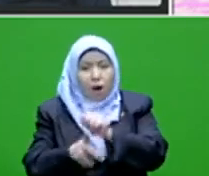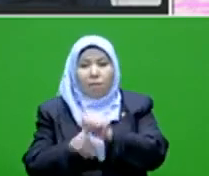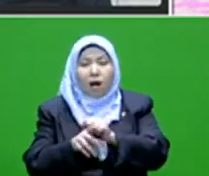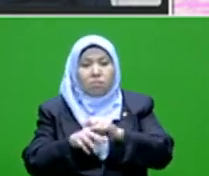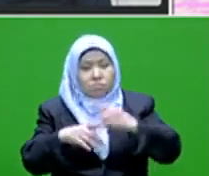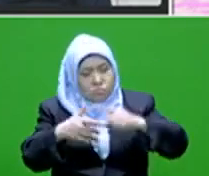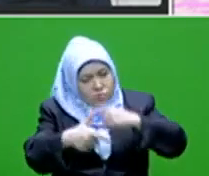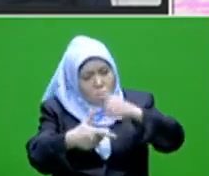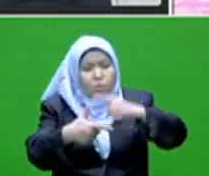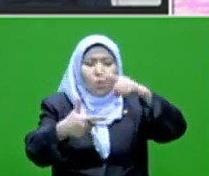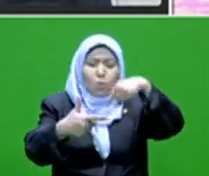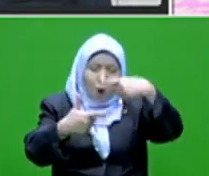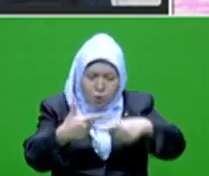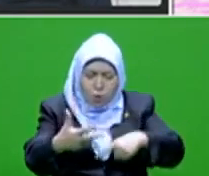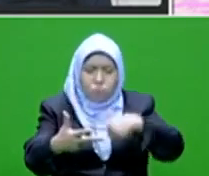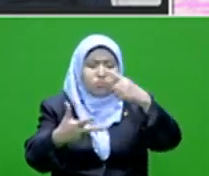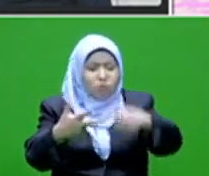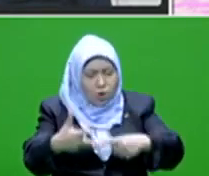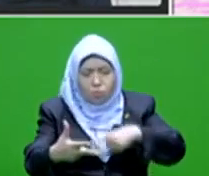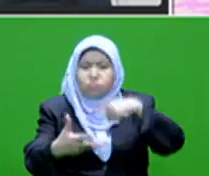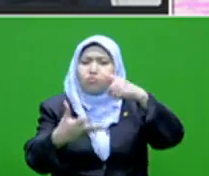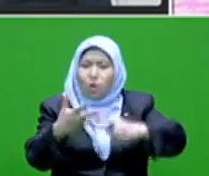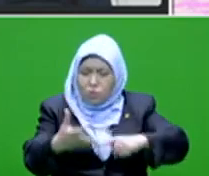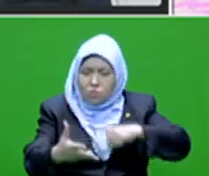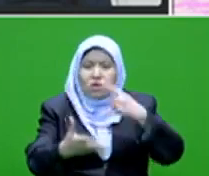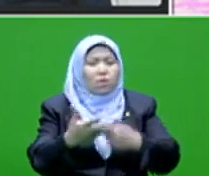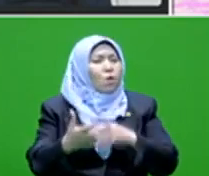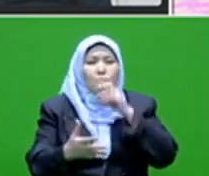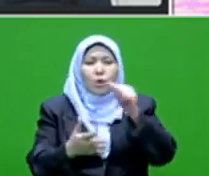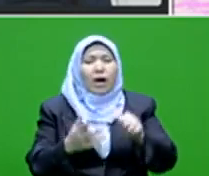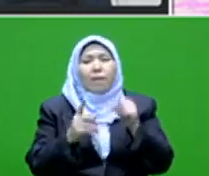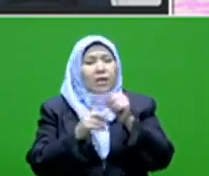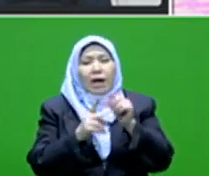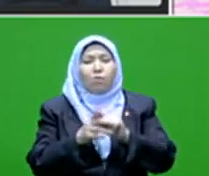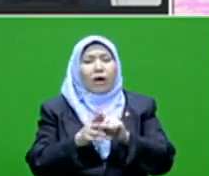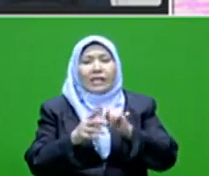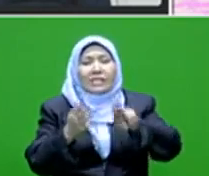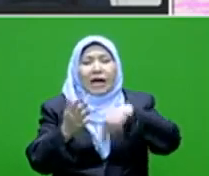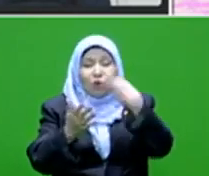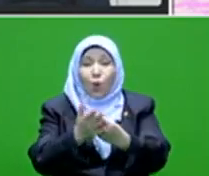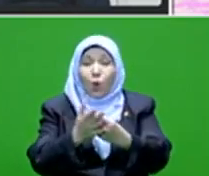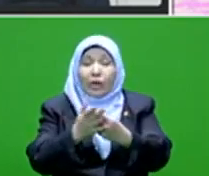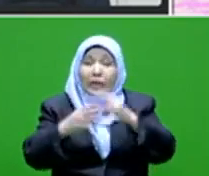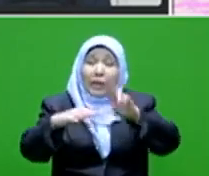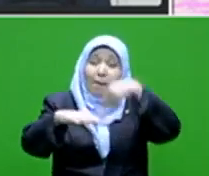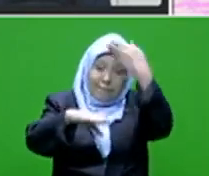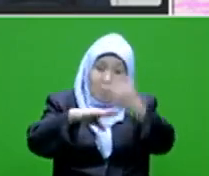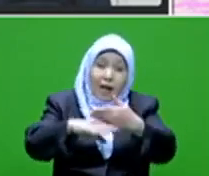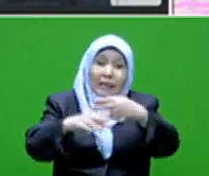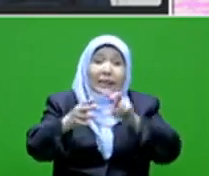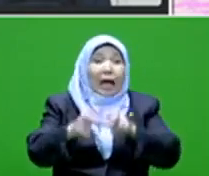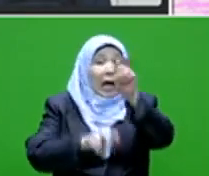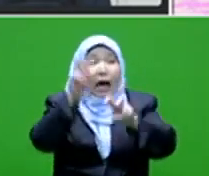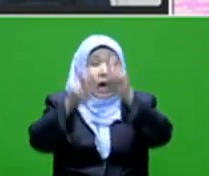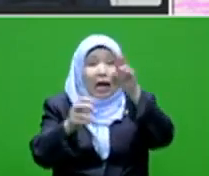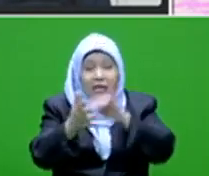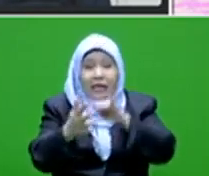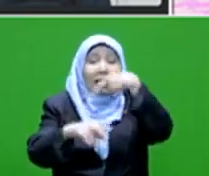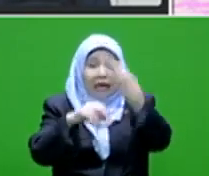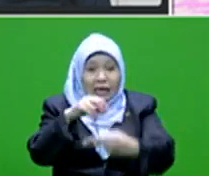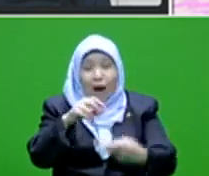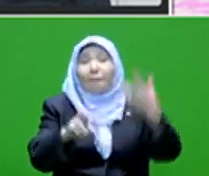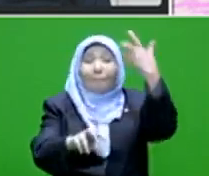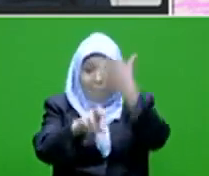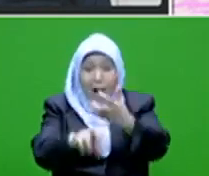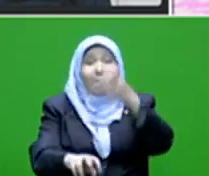satu, timpa satu. Ni bukan pepatah kita dah. Bukan jatuh ditimpa tangga. Dia jatuh ditimpa tangga, kena